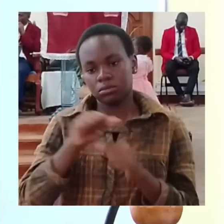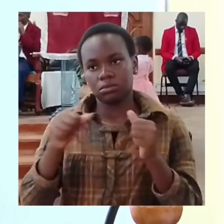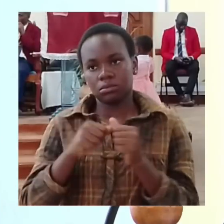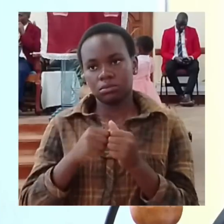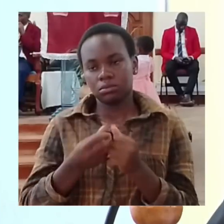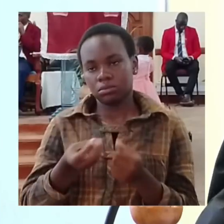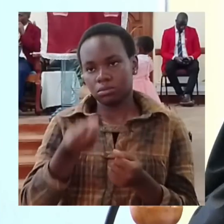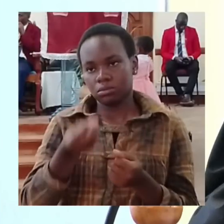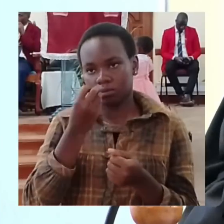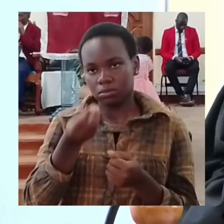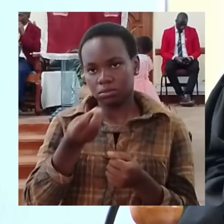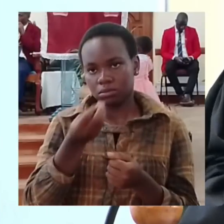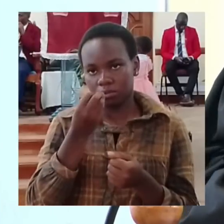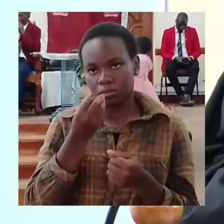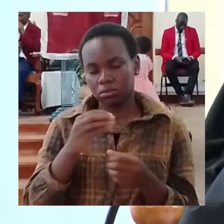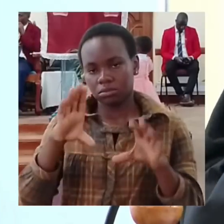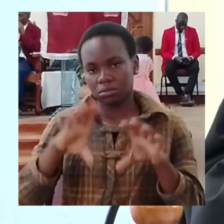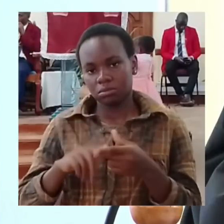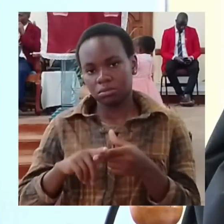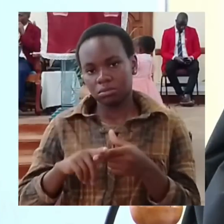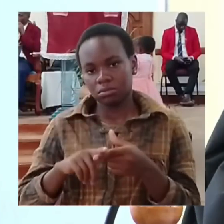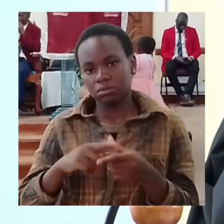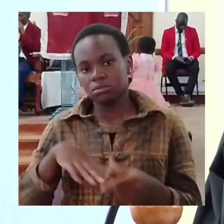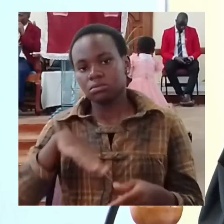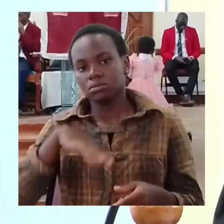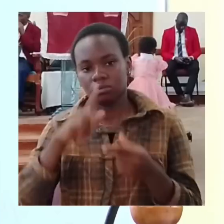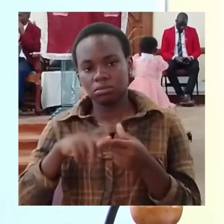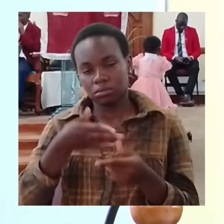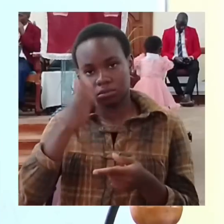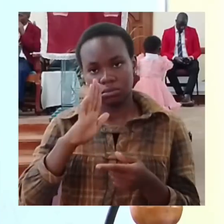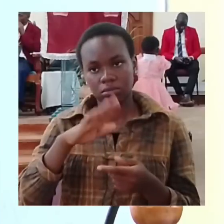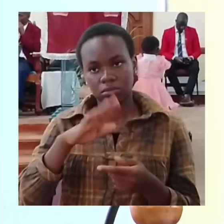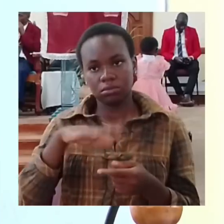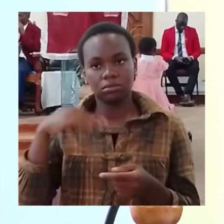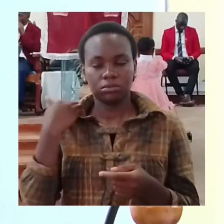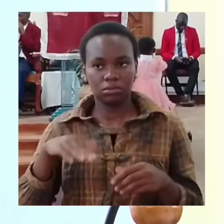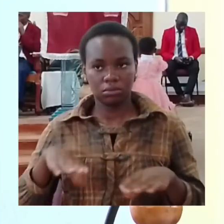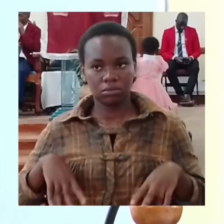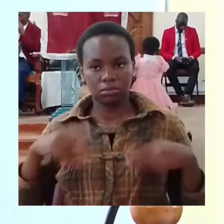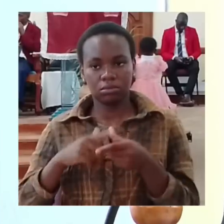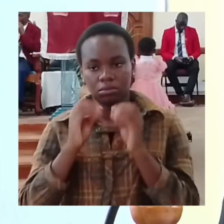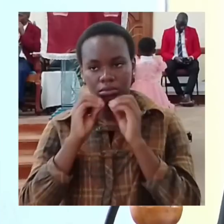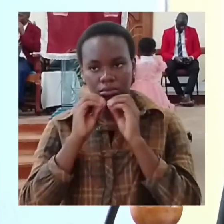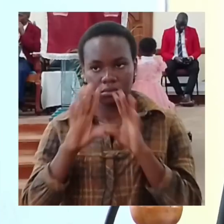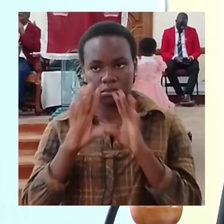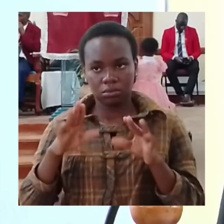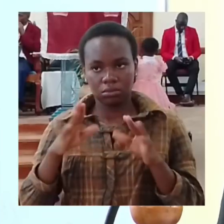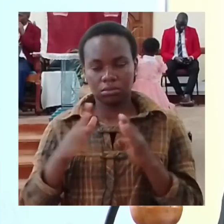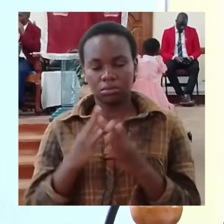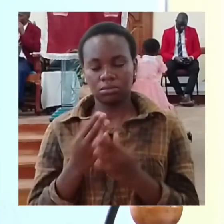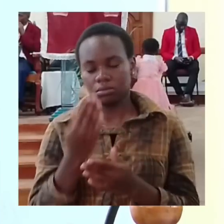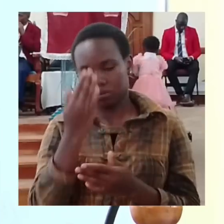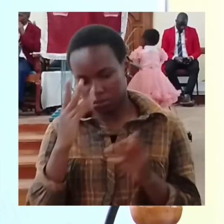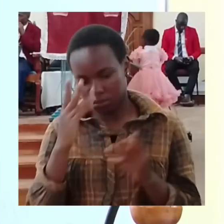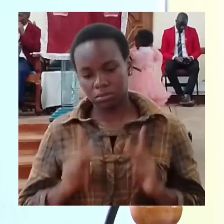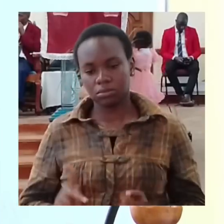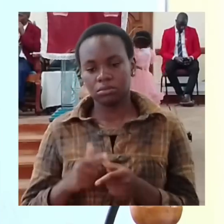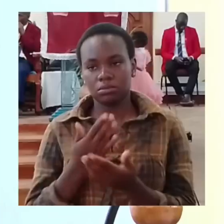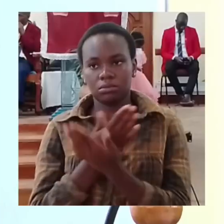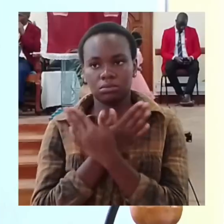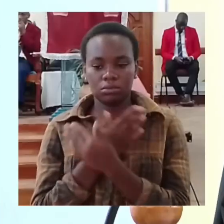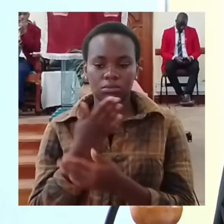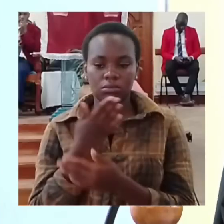akĩrĩo nĩ igunyũ na agĩthira. God hates the proud and he blesses the humble. Arata mwathani Ngai